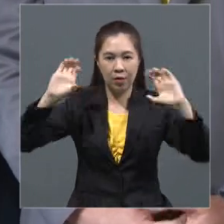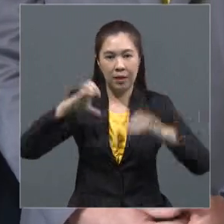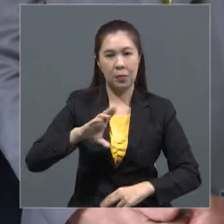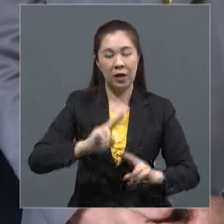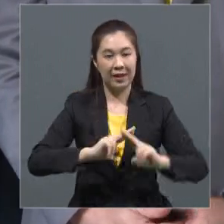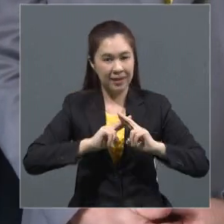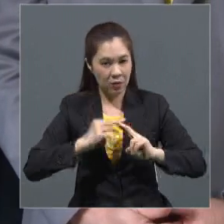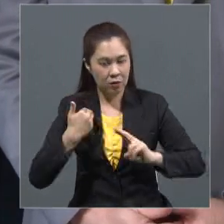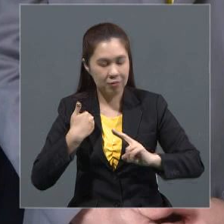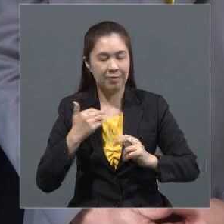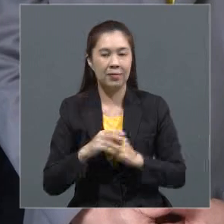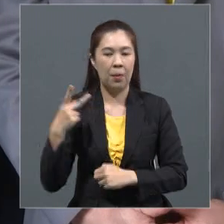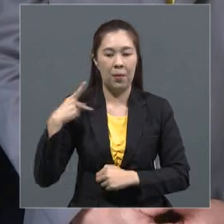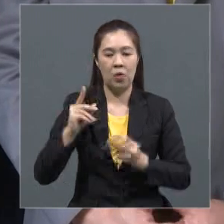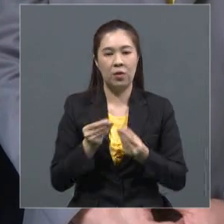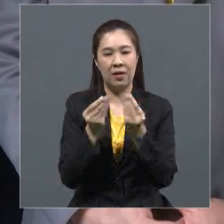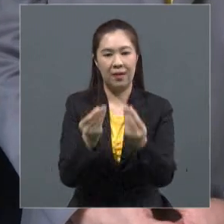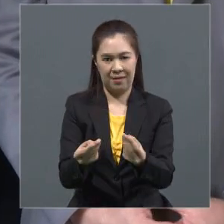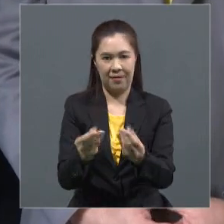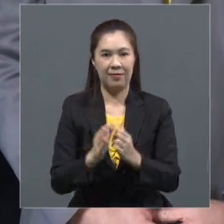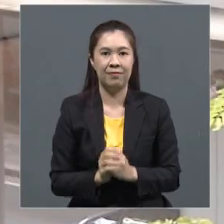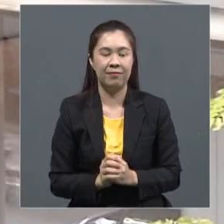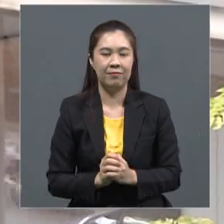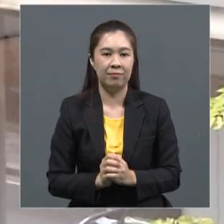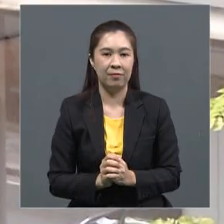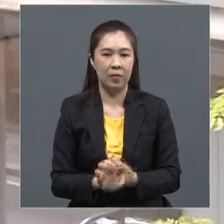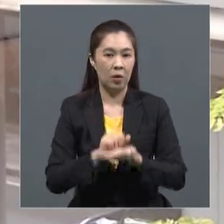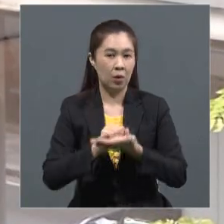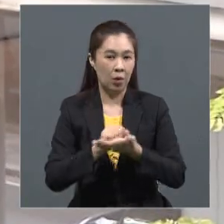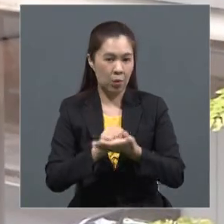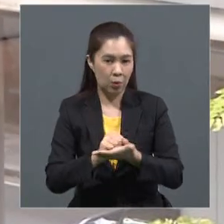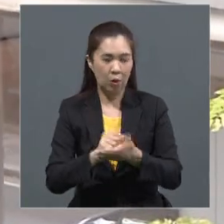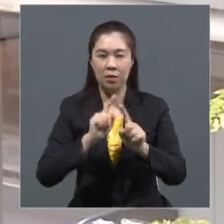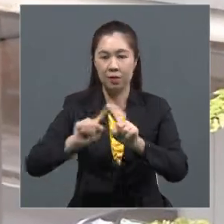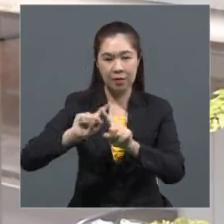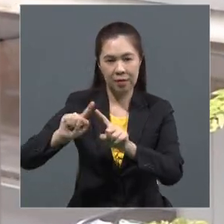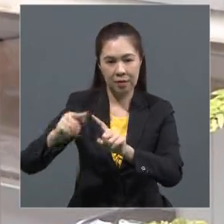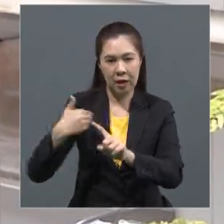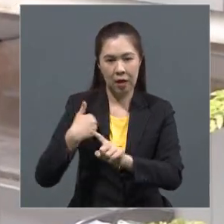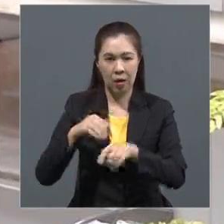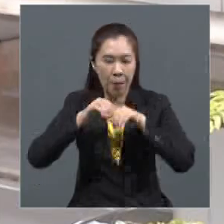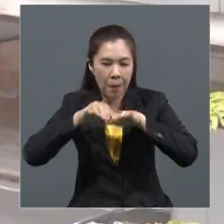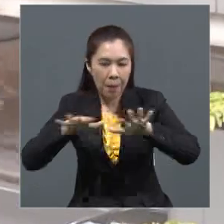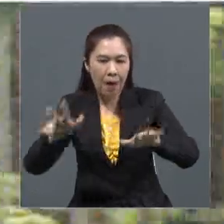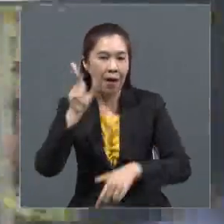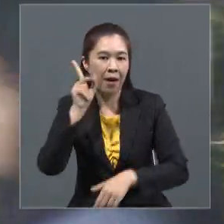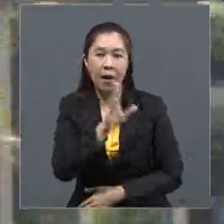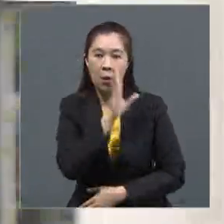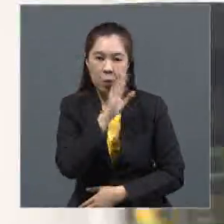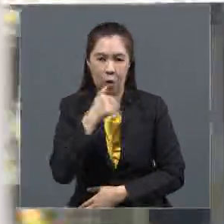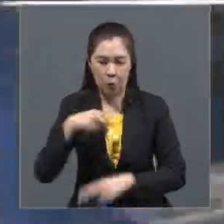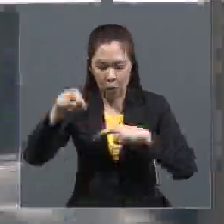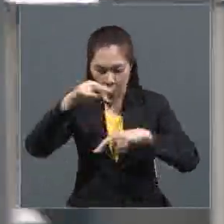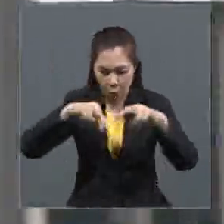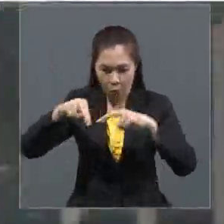ประโยชน์ต่อสาธารณะและก็ประสานความร่วมมือกับผู้ให้บริการแพลตฟอร์มต่างๆที่พบว่ามีการเผยแพร่ข่าวปลอมเพื่อทำการตรวจ